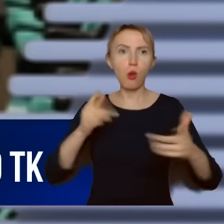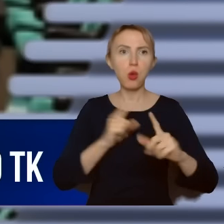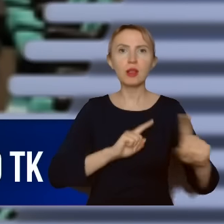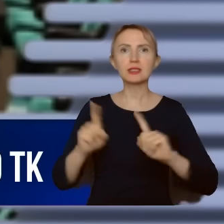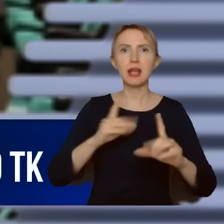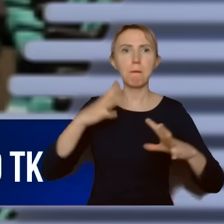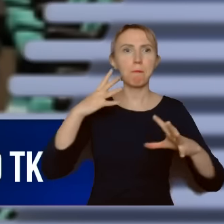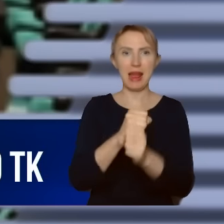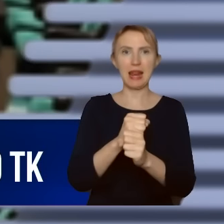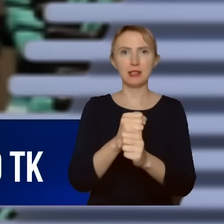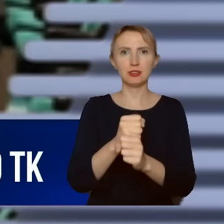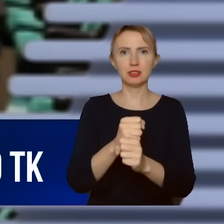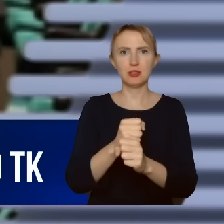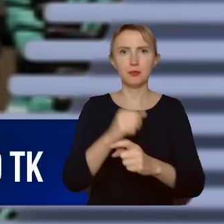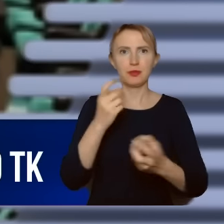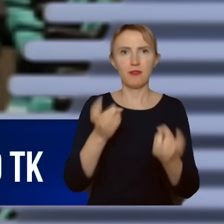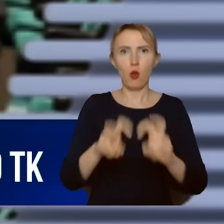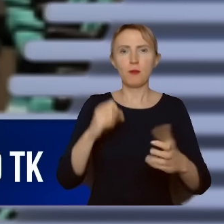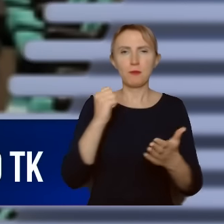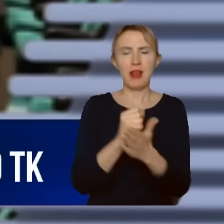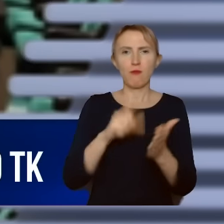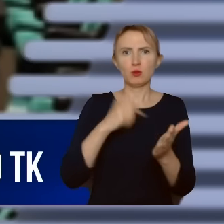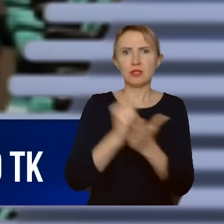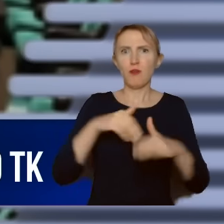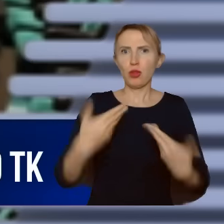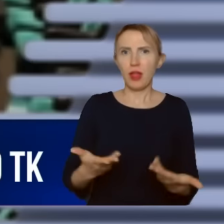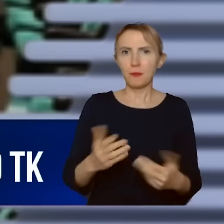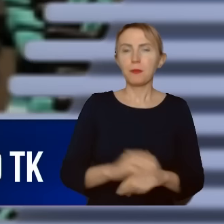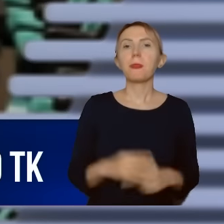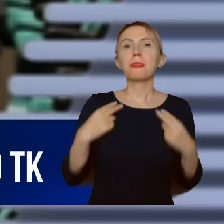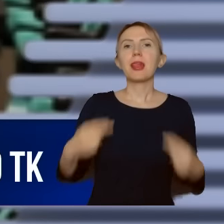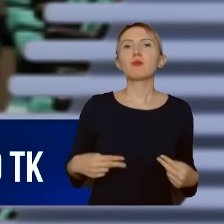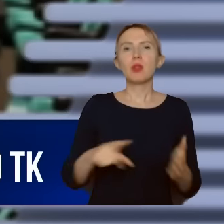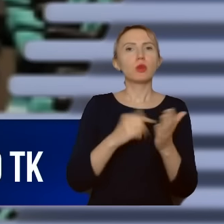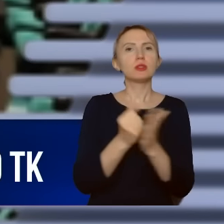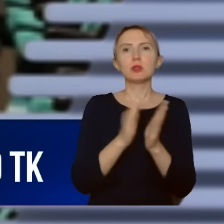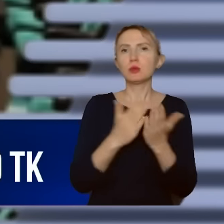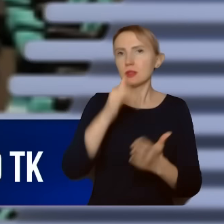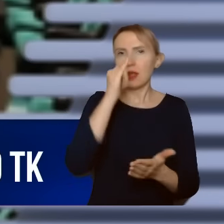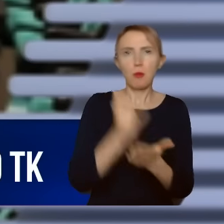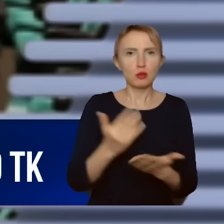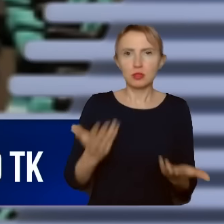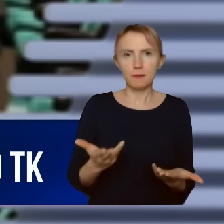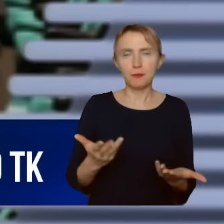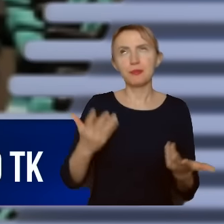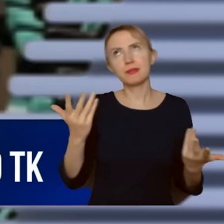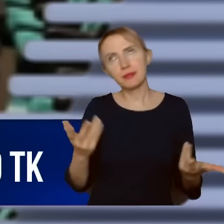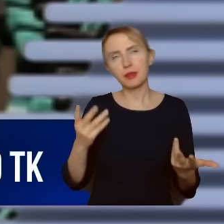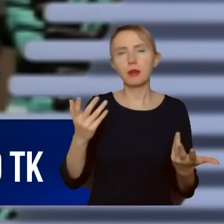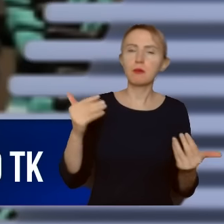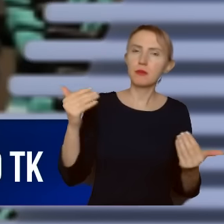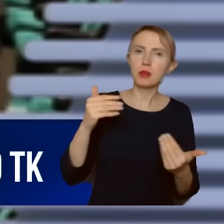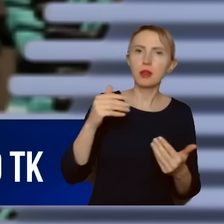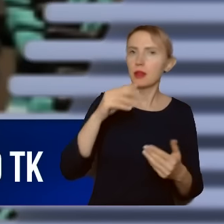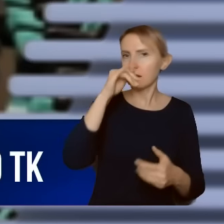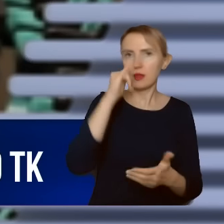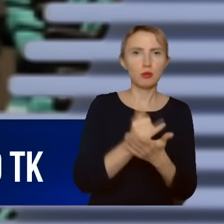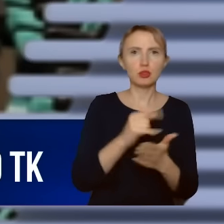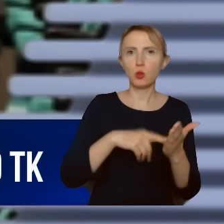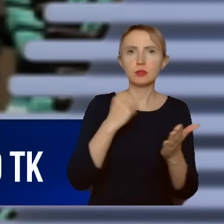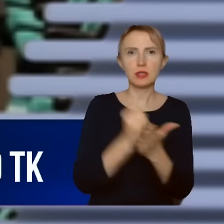paraliż legislacyjny, ustawodawczy, bo Trybunał Konstytucyjny nie może. No, teoretycznie może, ale nie może uznać, że ustawa